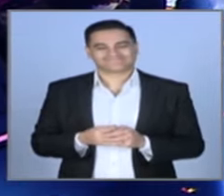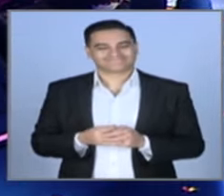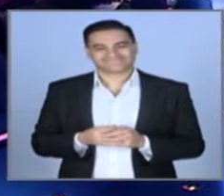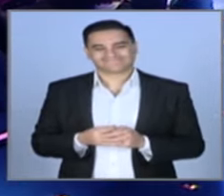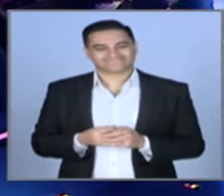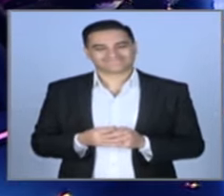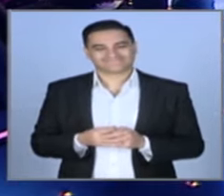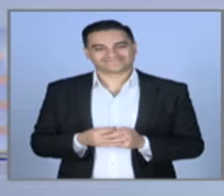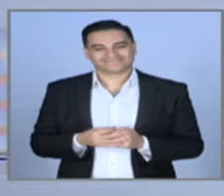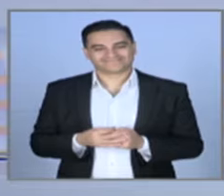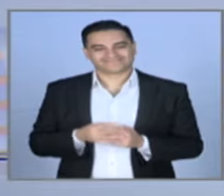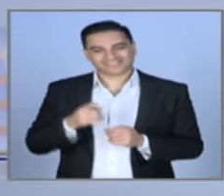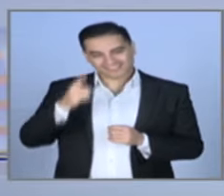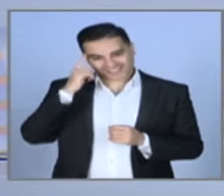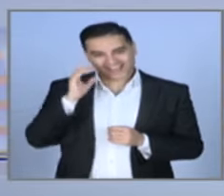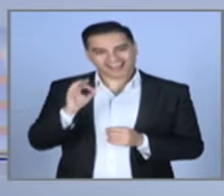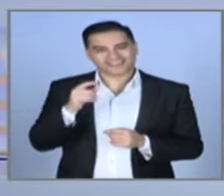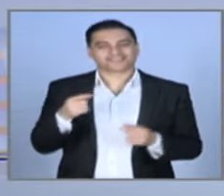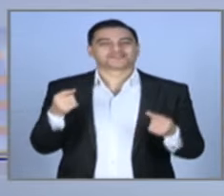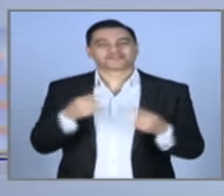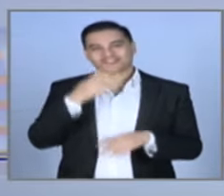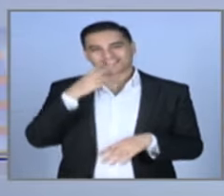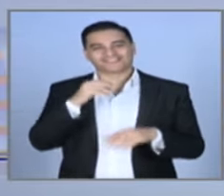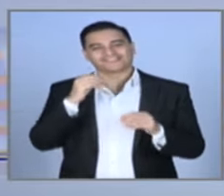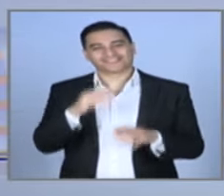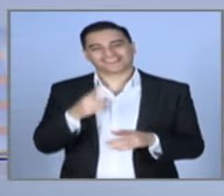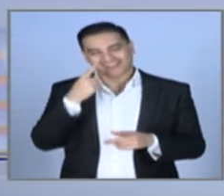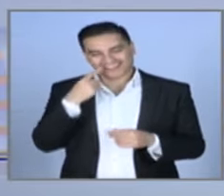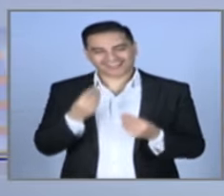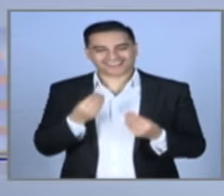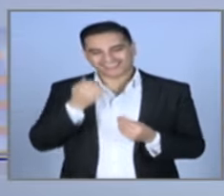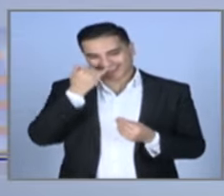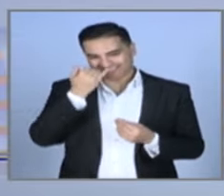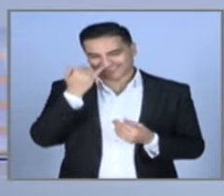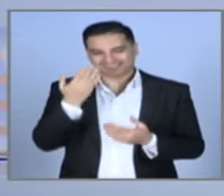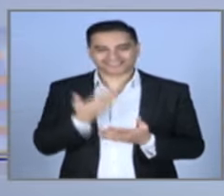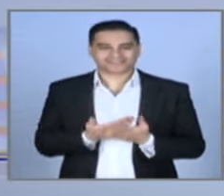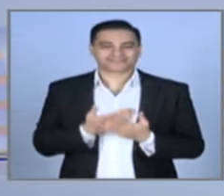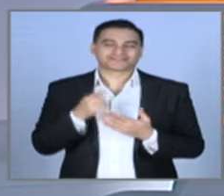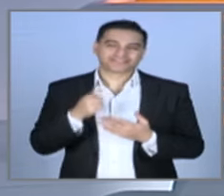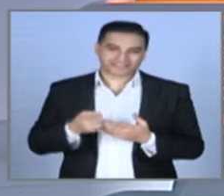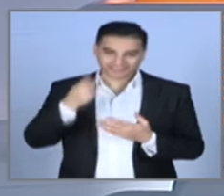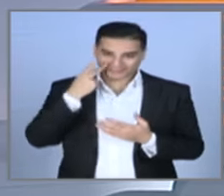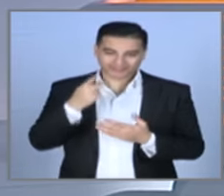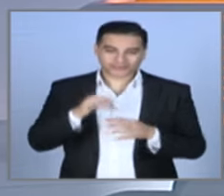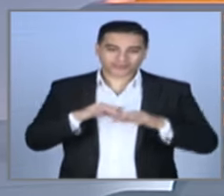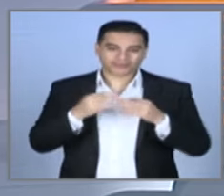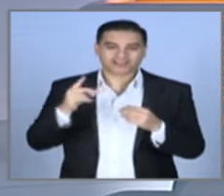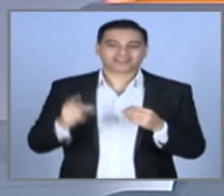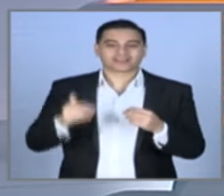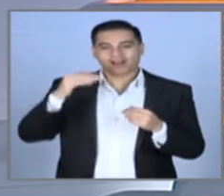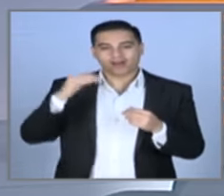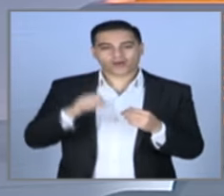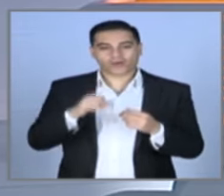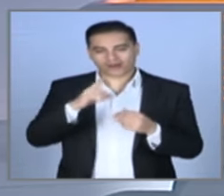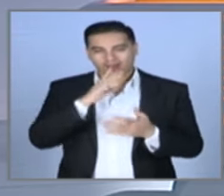حلو، يعني انت عارف انك هتجيب سويتش. والله دمك خفيف يا كريم. في الحالة دي عيلة طاحون من